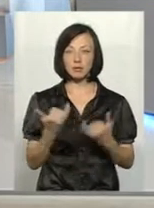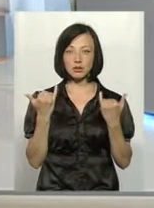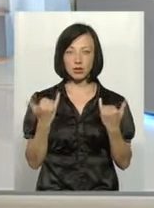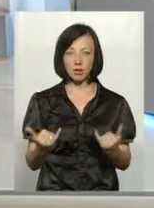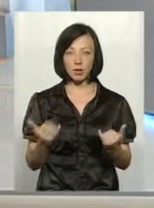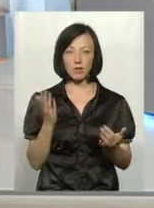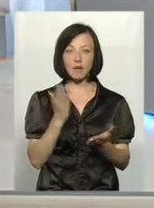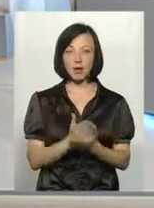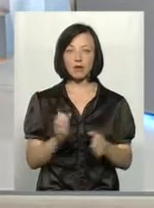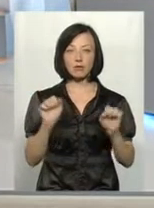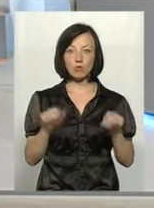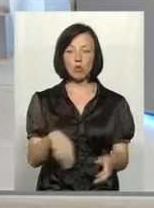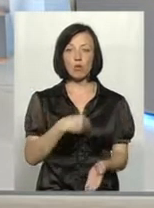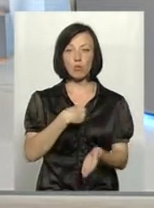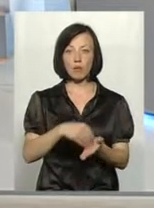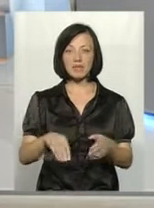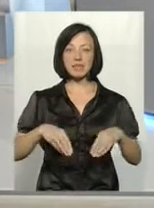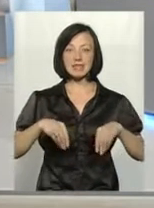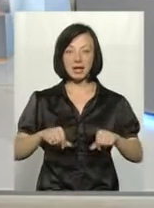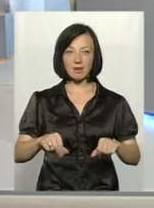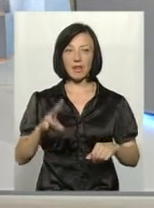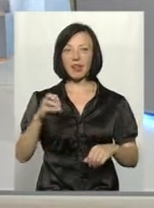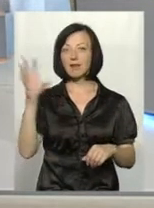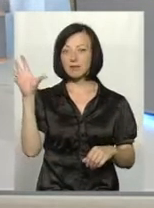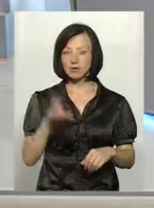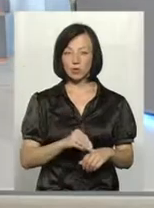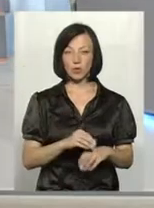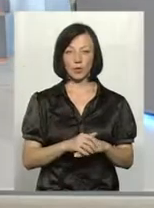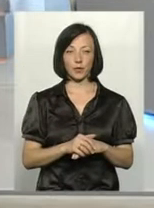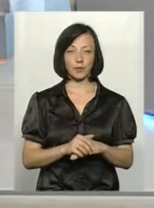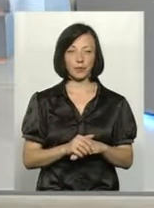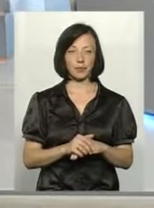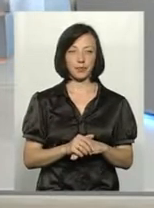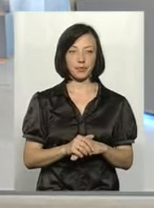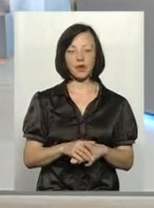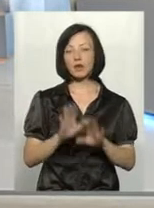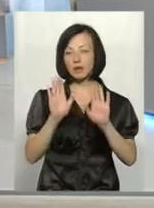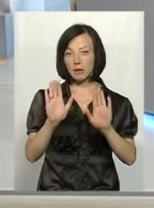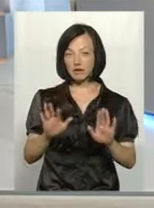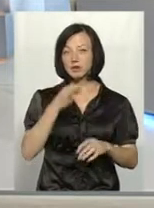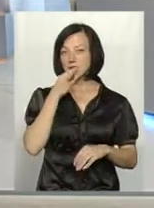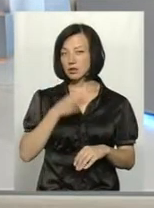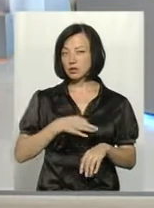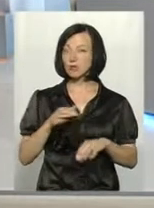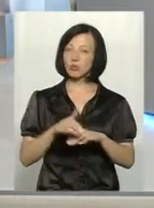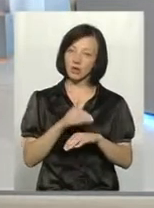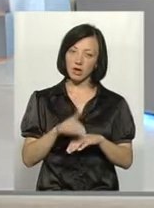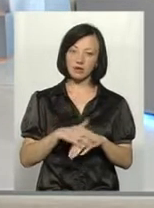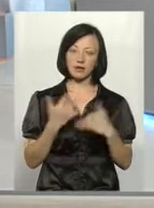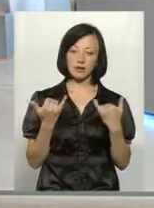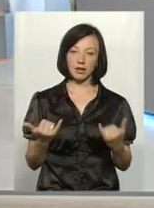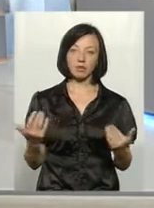і мають змогу купити землю. Скажіть, не всю будь ласка, Україну, в такому хочу... разі, наш вже